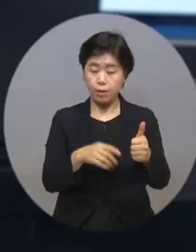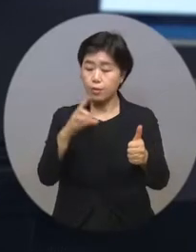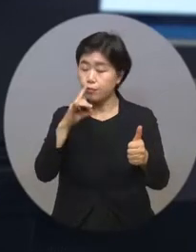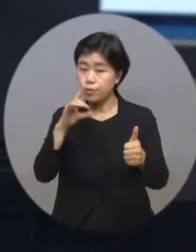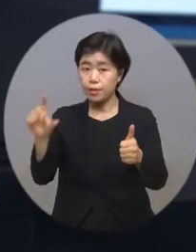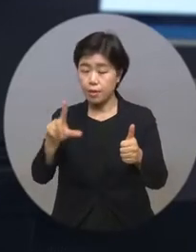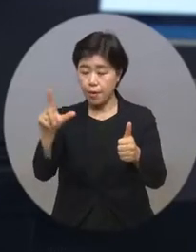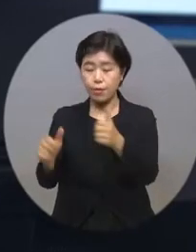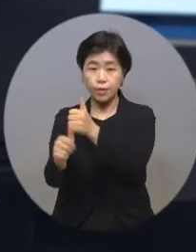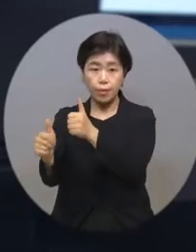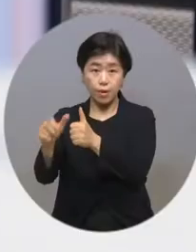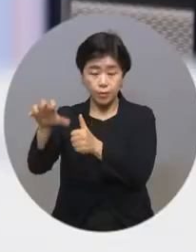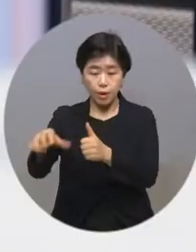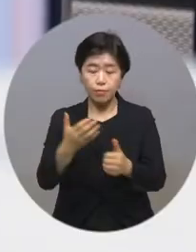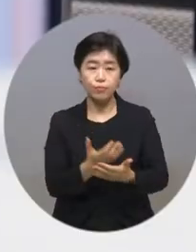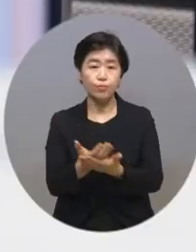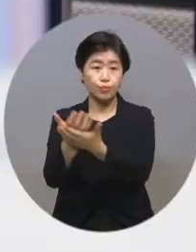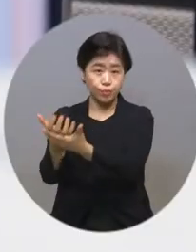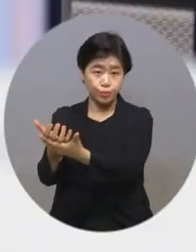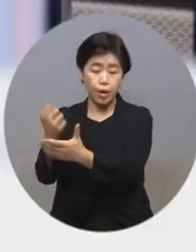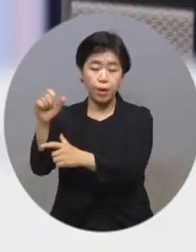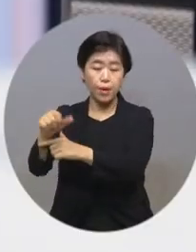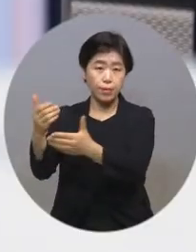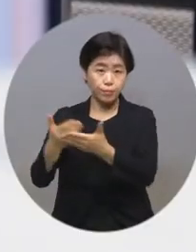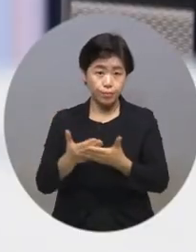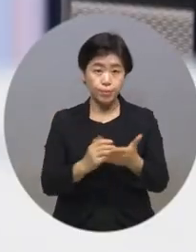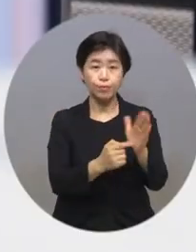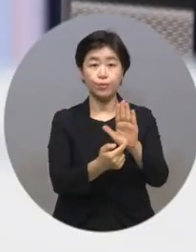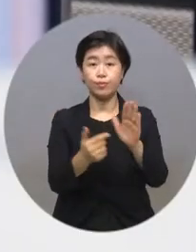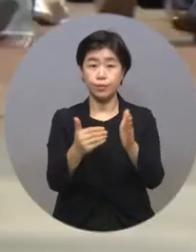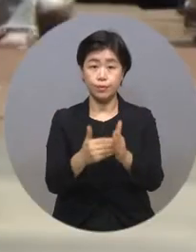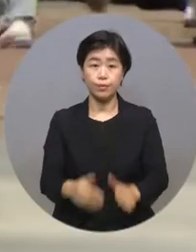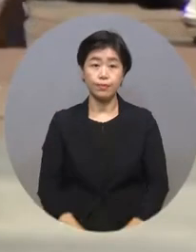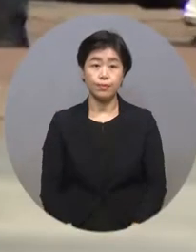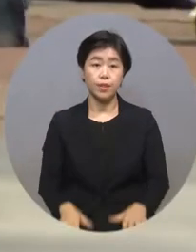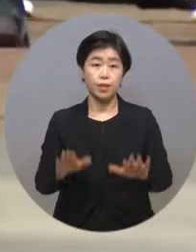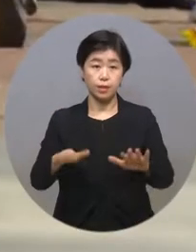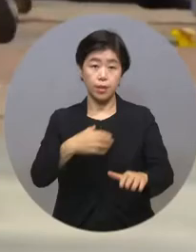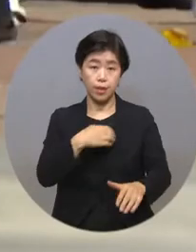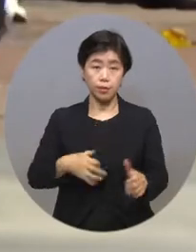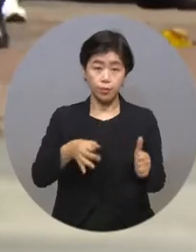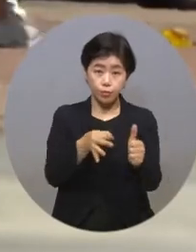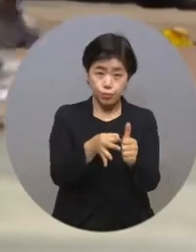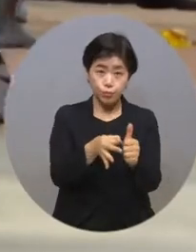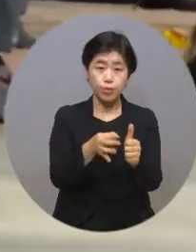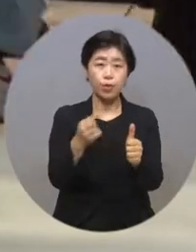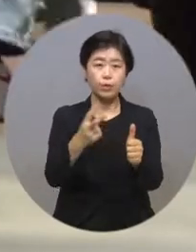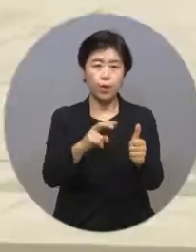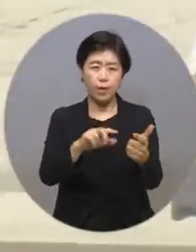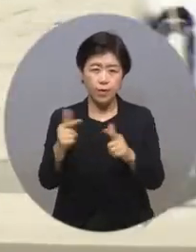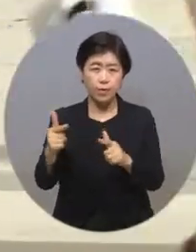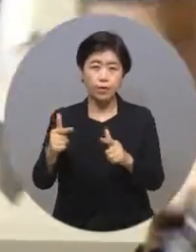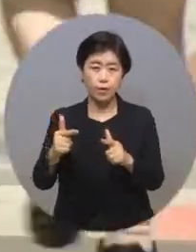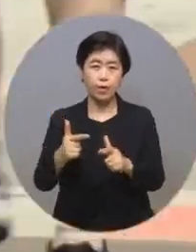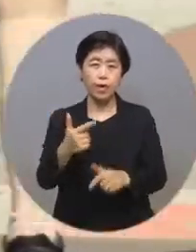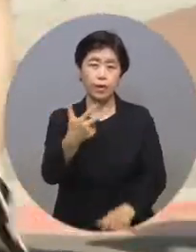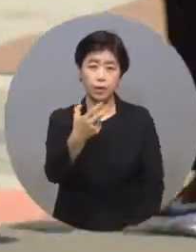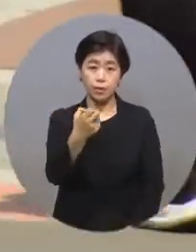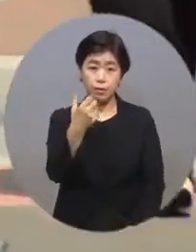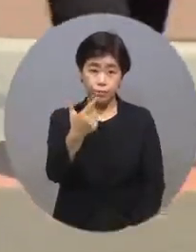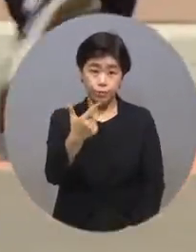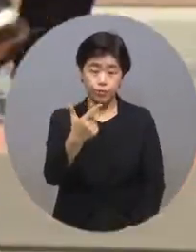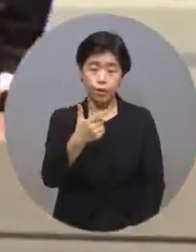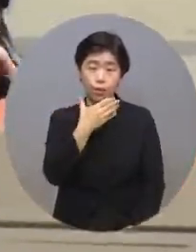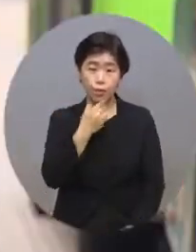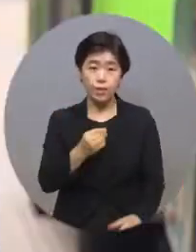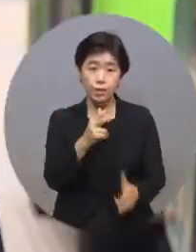거쳐 고시하는 국민 가구소득의 중간값입니다. 현재 기초생활보장제도를 비롯한 12개 부처 76개